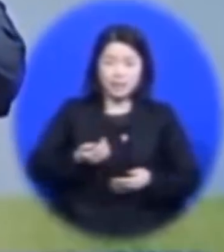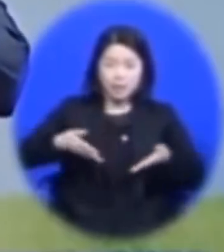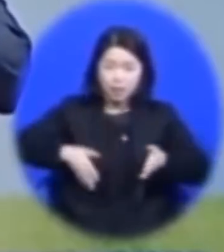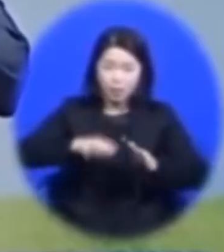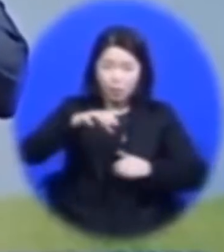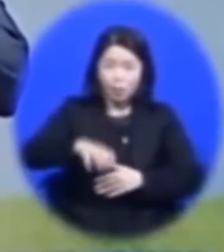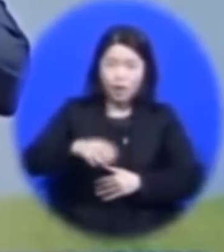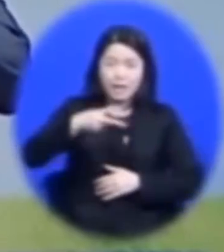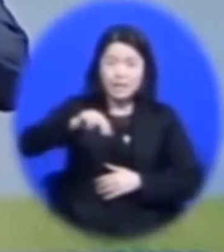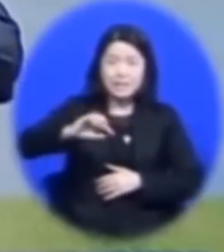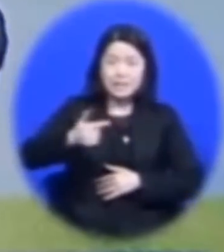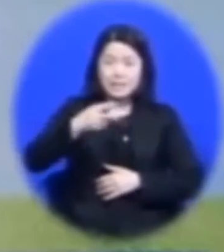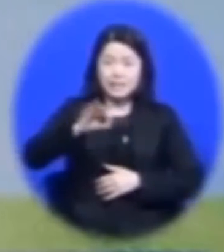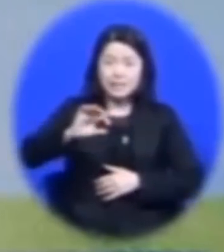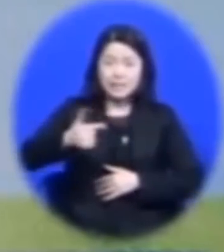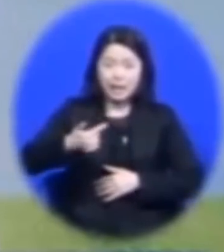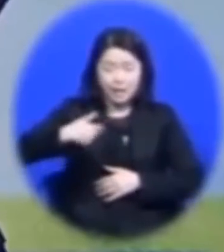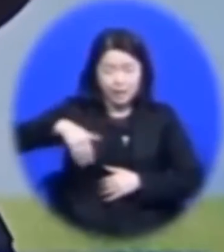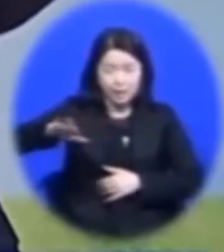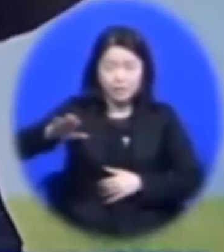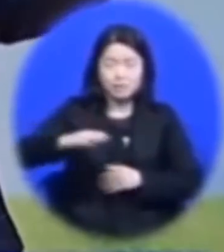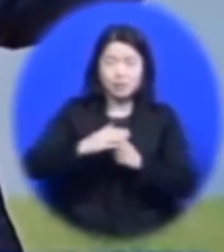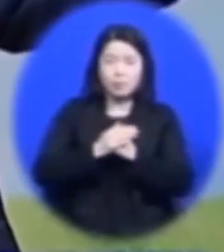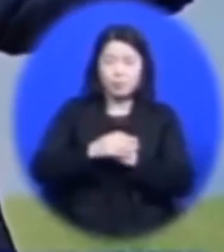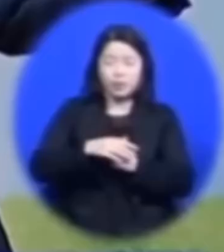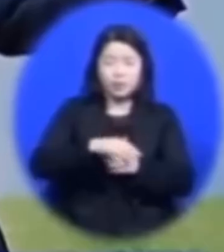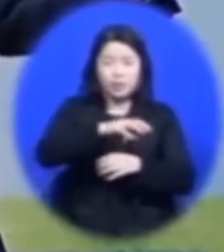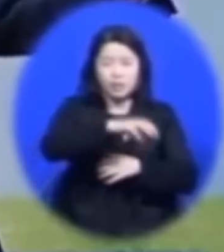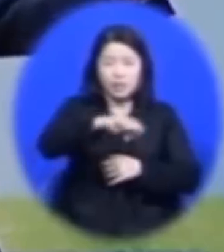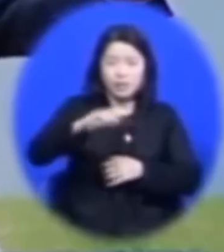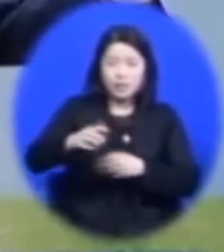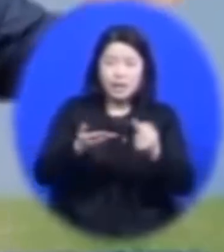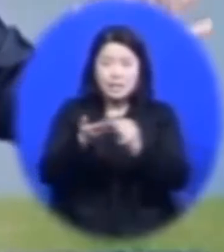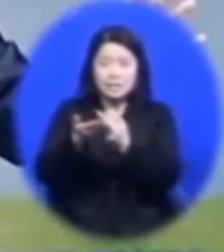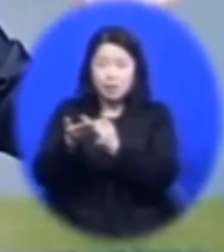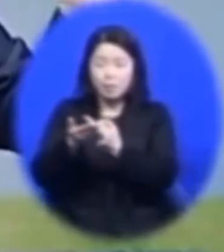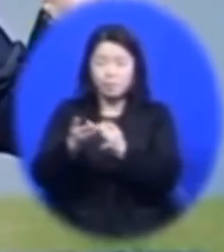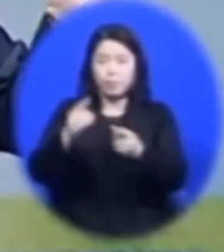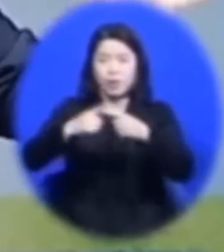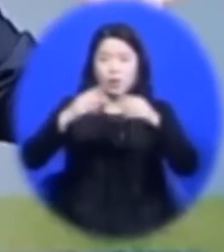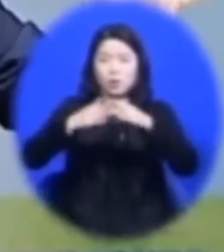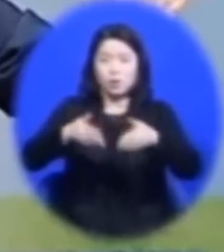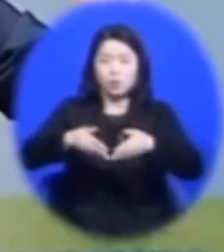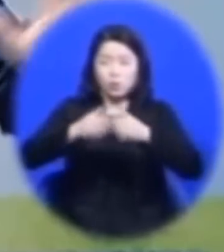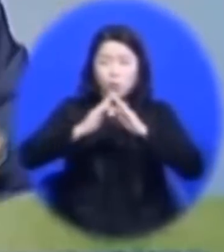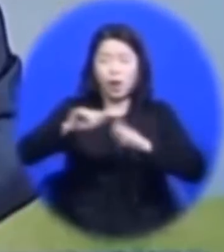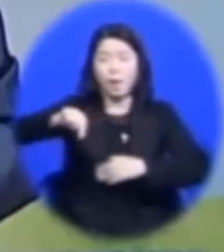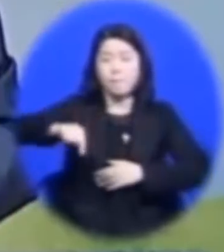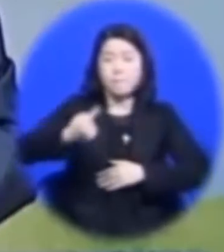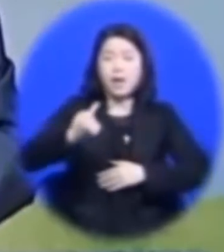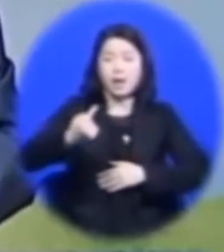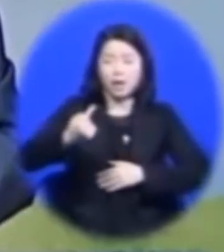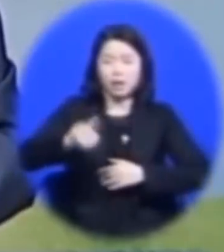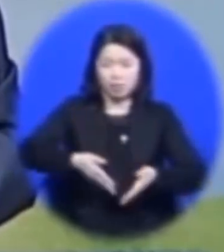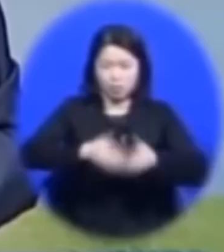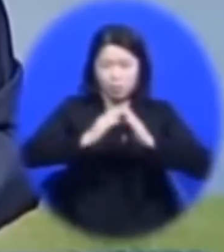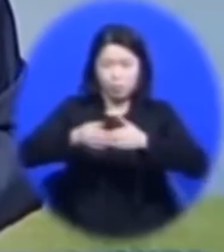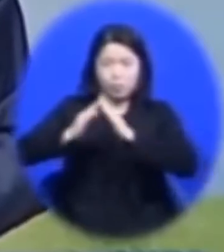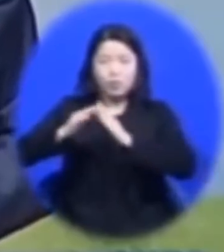신 안에 돌아가서 그 신 아닐 때 섬의 교회를 무료 100 교회가 넘게 개척을